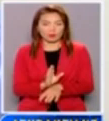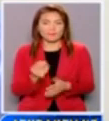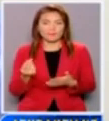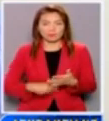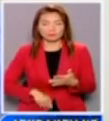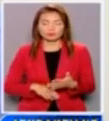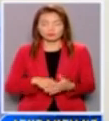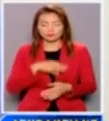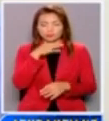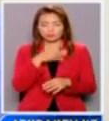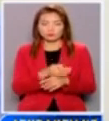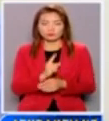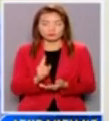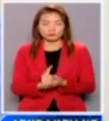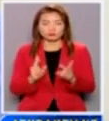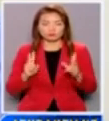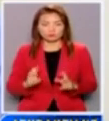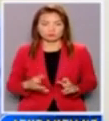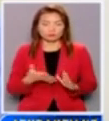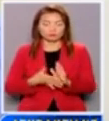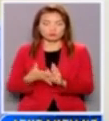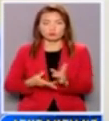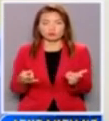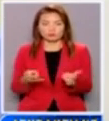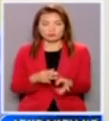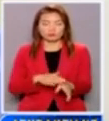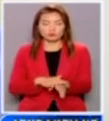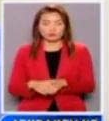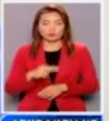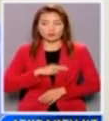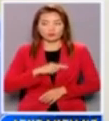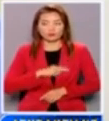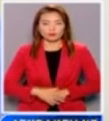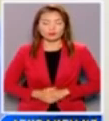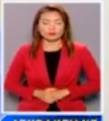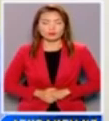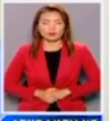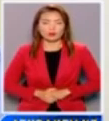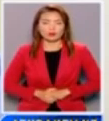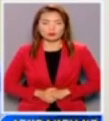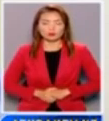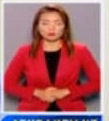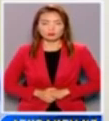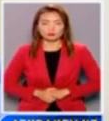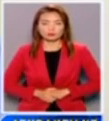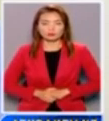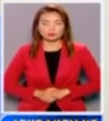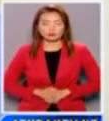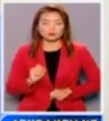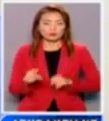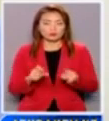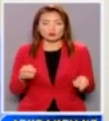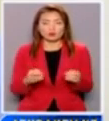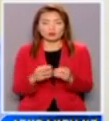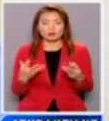сол арыз бойынша атқарушы жүргізу өндірісін тексеру үшін маман тағайындалады. Сол маман сол